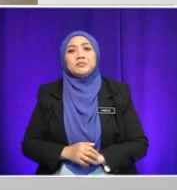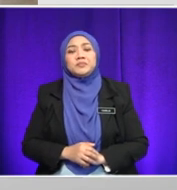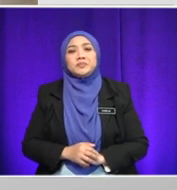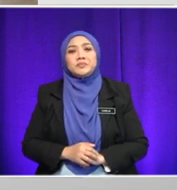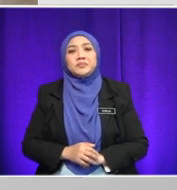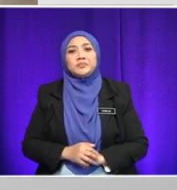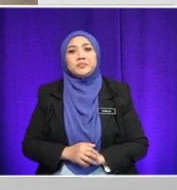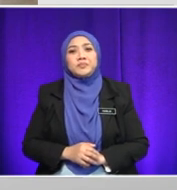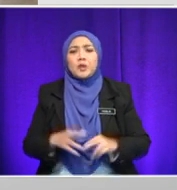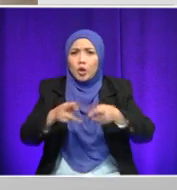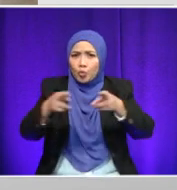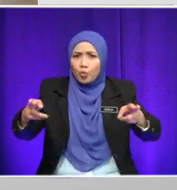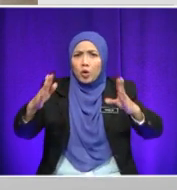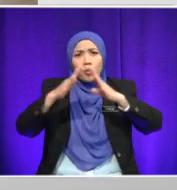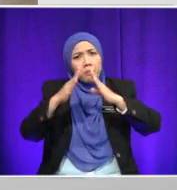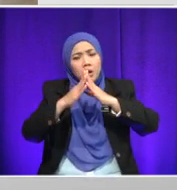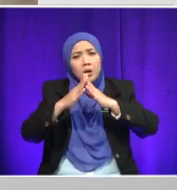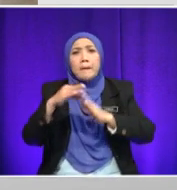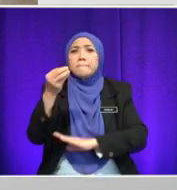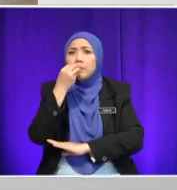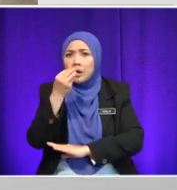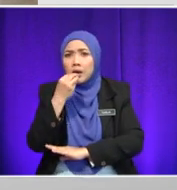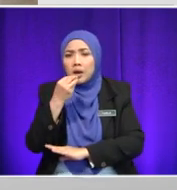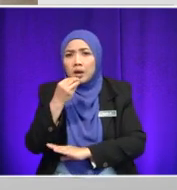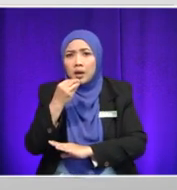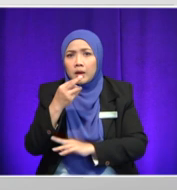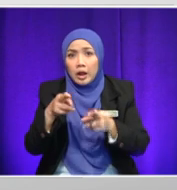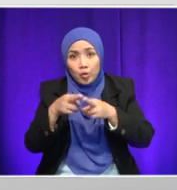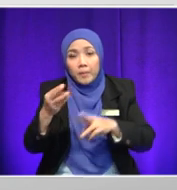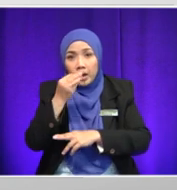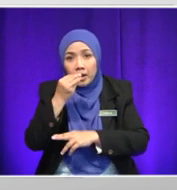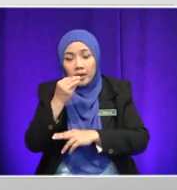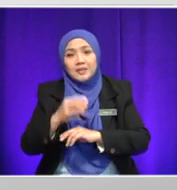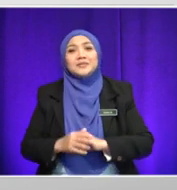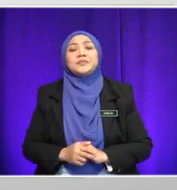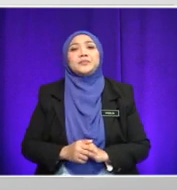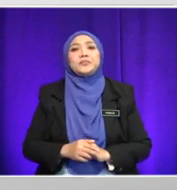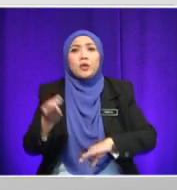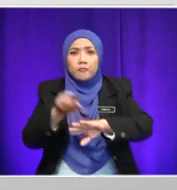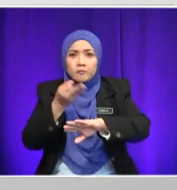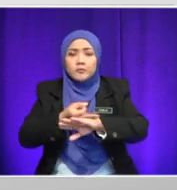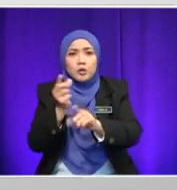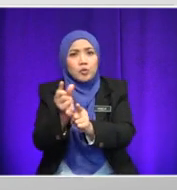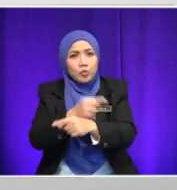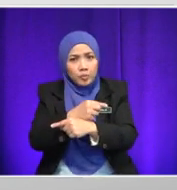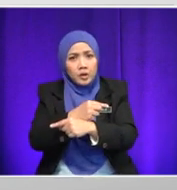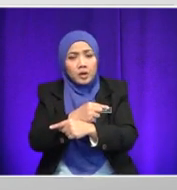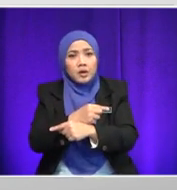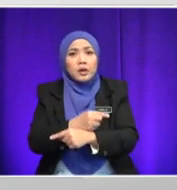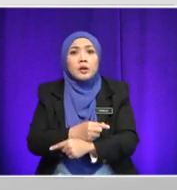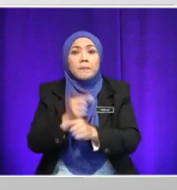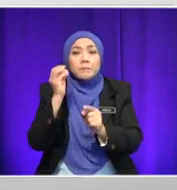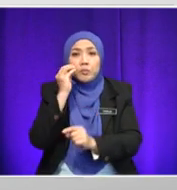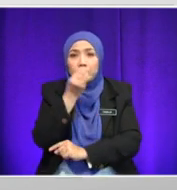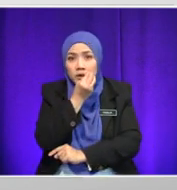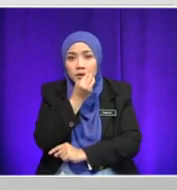Oke ruang rumah ruang makan oke contoh seterusnya fungsi gubahan bunga apakah fungsinya terus pertama